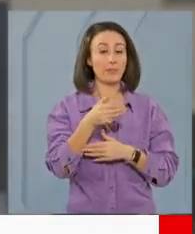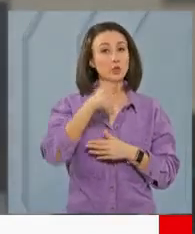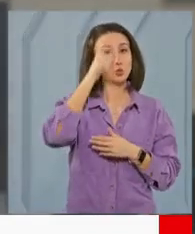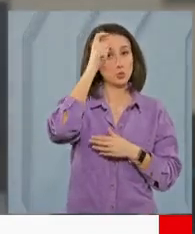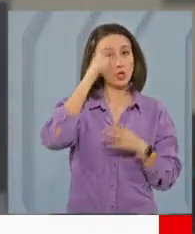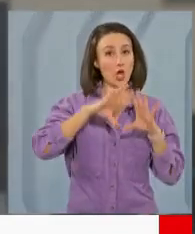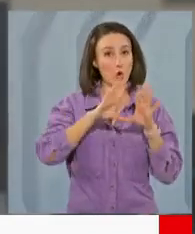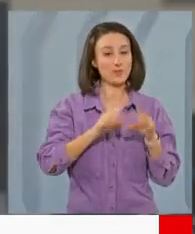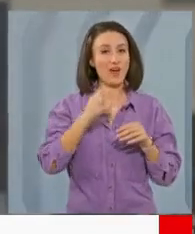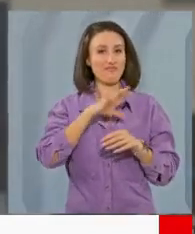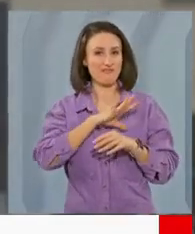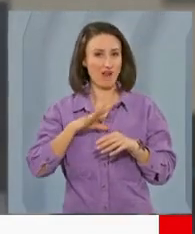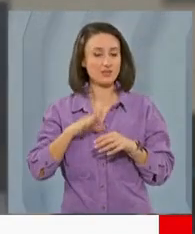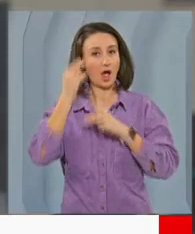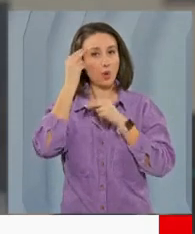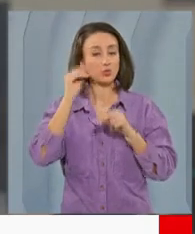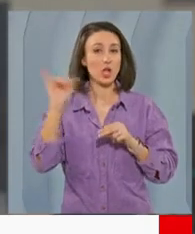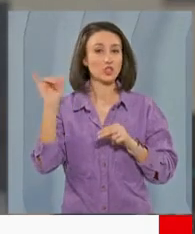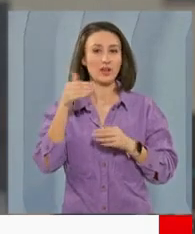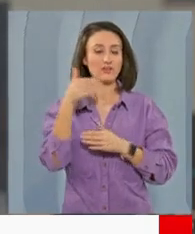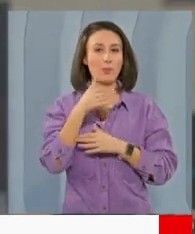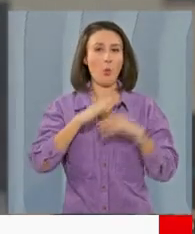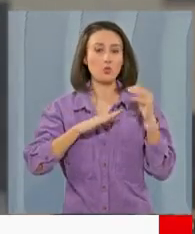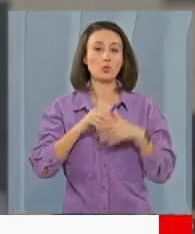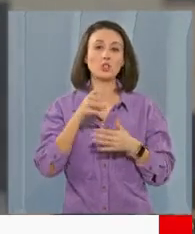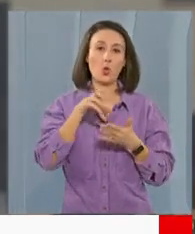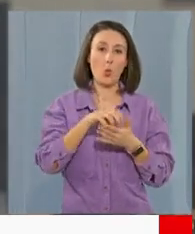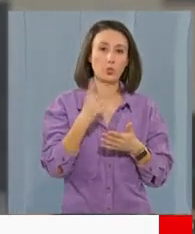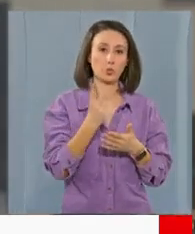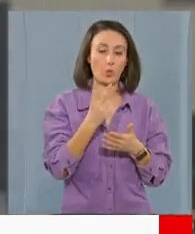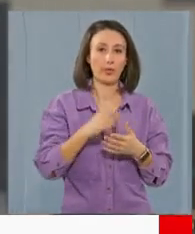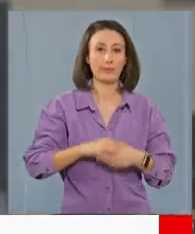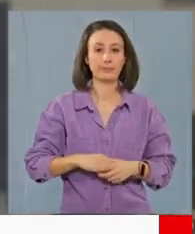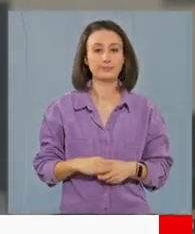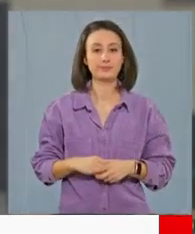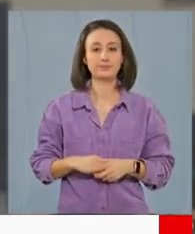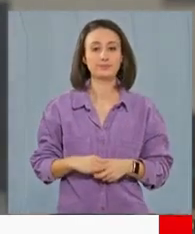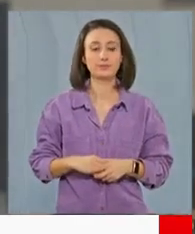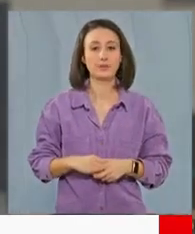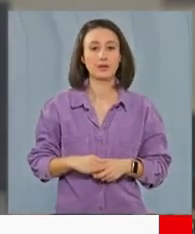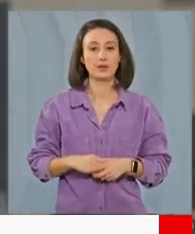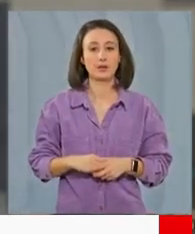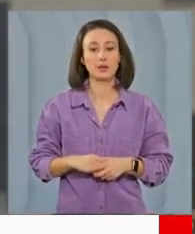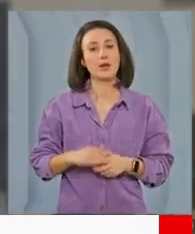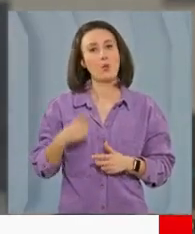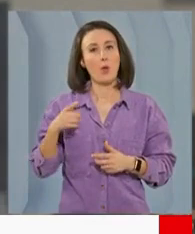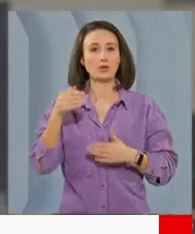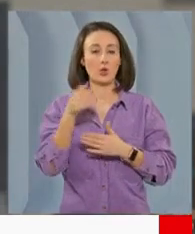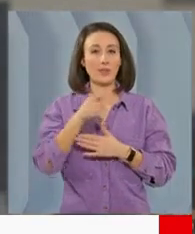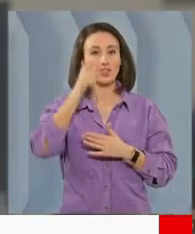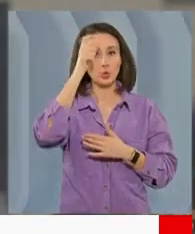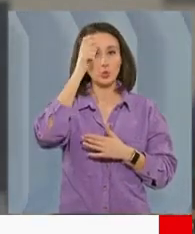desemnată la Cluj a fost anunțată și firma care va construi lotul 2 din Magistrala spre aeroportul Otopeni este vorba despre o altă companie